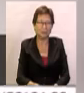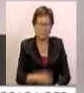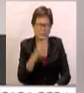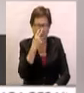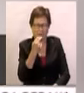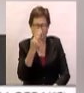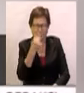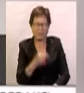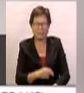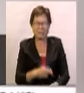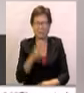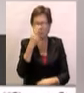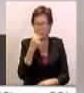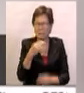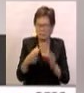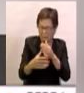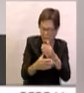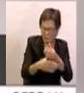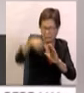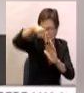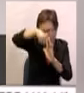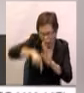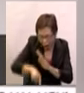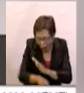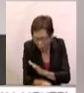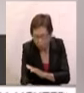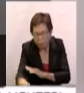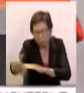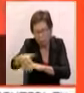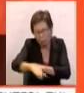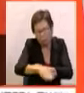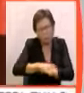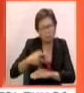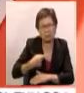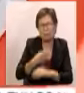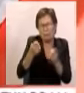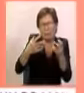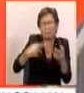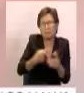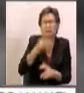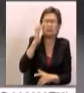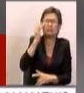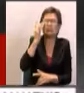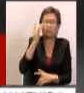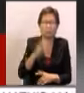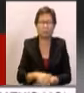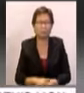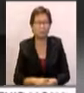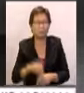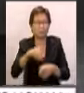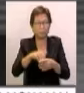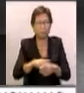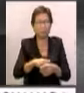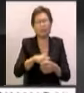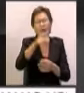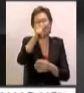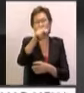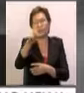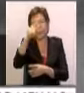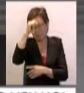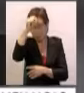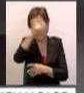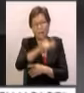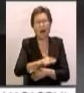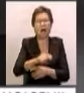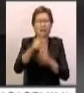Pelik-pelik makhluk-makhluk di dasar laut sebenarnya. Ya. Banyak yang kita belum tahu. Dan di New Delhi, India,